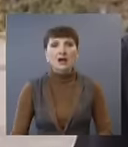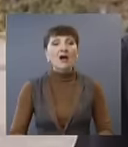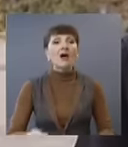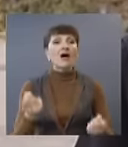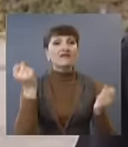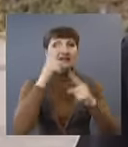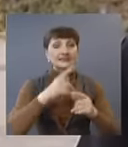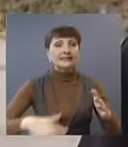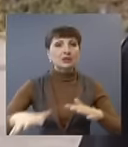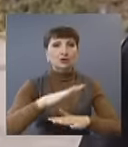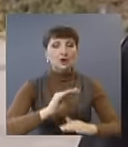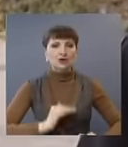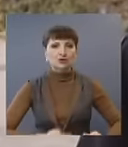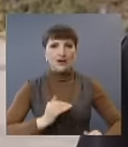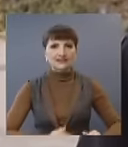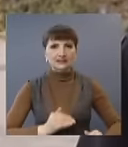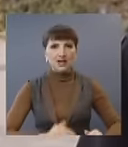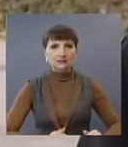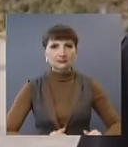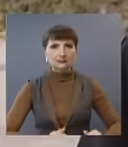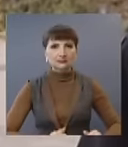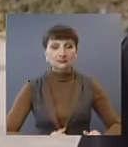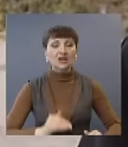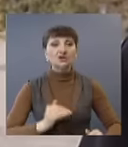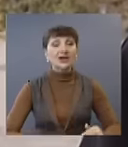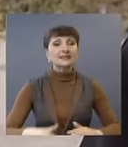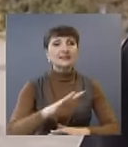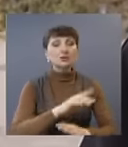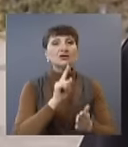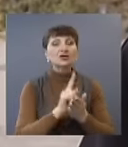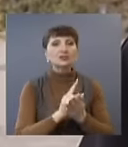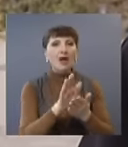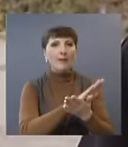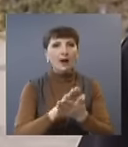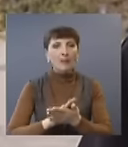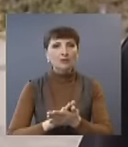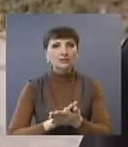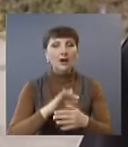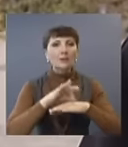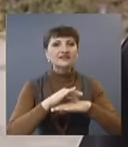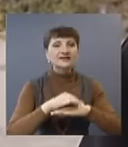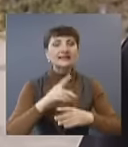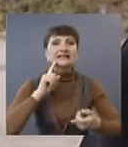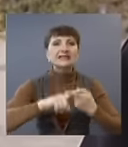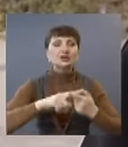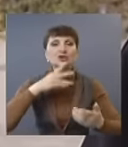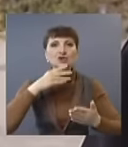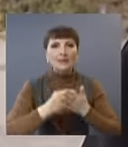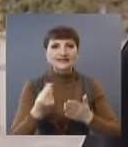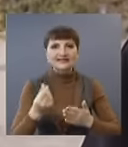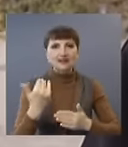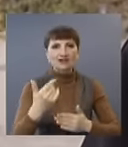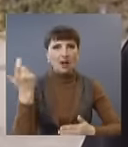Выяснилось, что эта территория частная. Вообще частные территории должны, обработки должны производиться за счет собственных